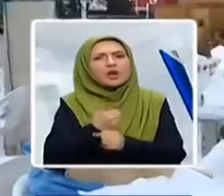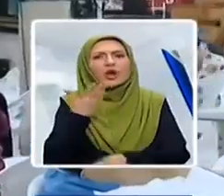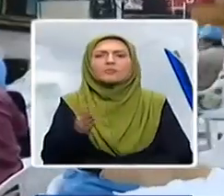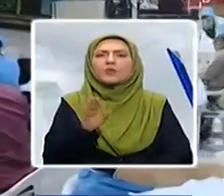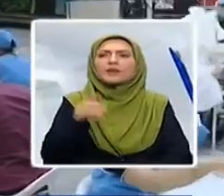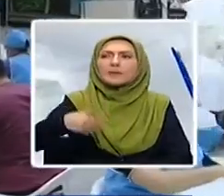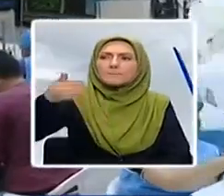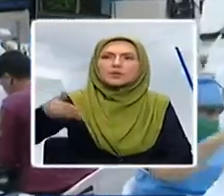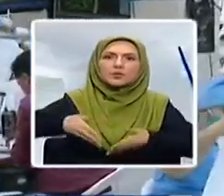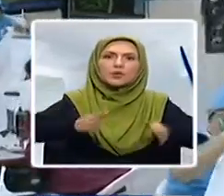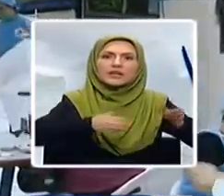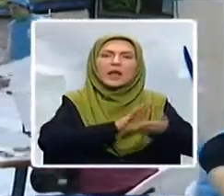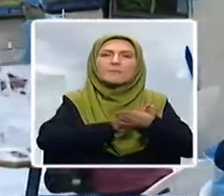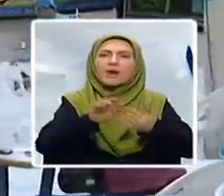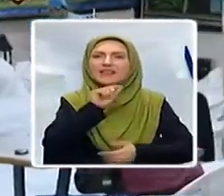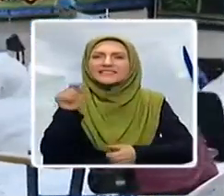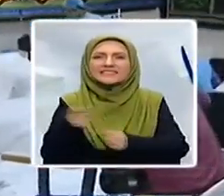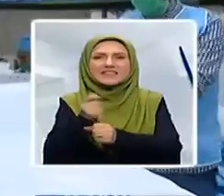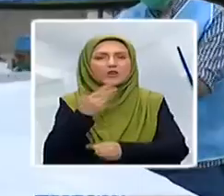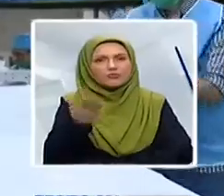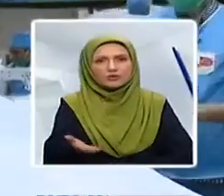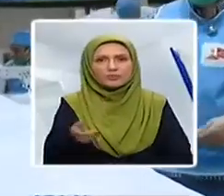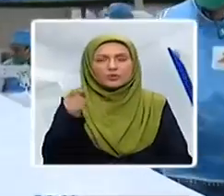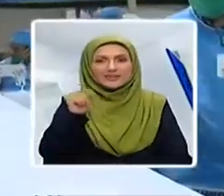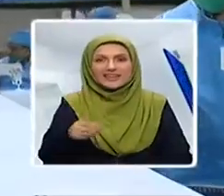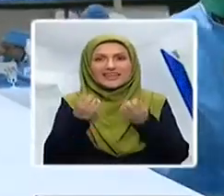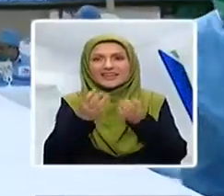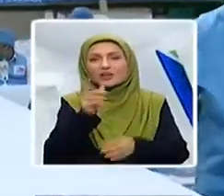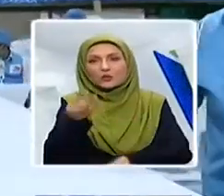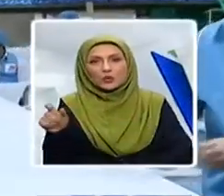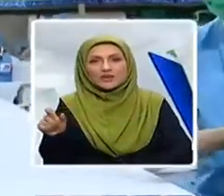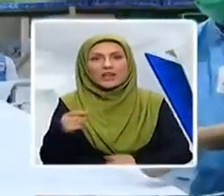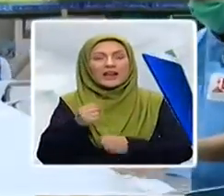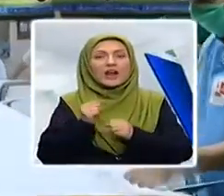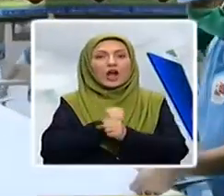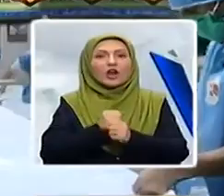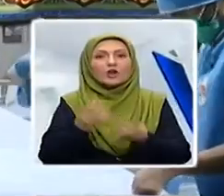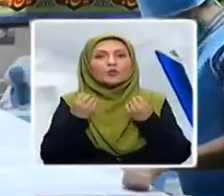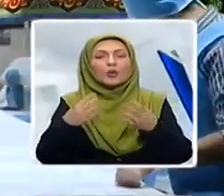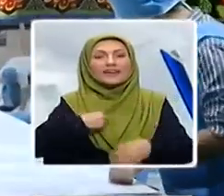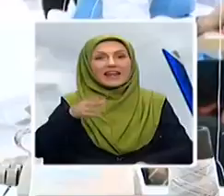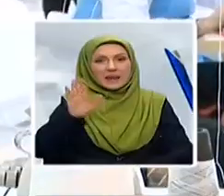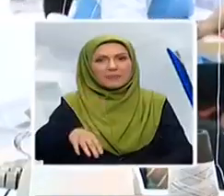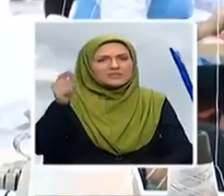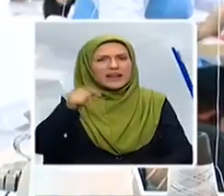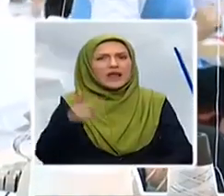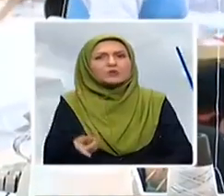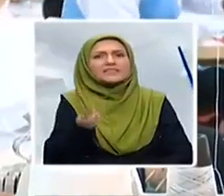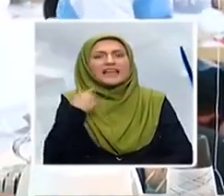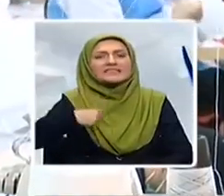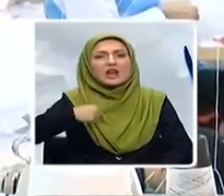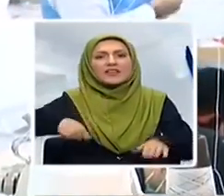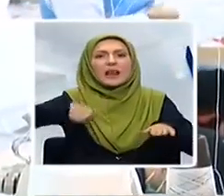میکنه. تا تولید کننده ای که کارش رو تعطیل کرده و این برشکار لباس که روزانه هزاران متر پارچه رو برش میزنه. خودم الان تولیدو